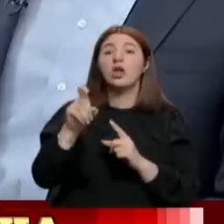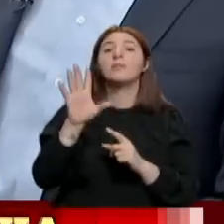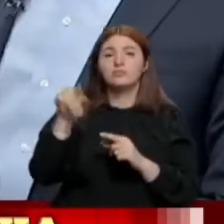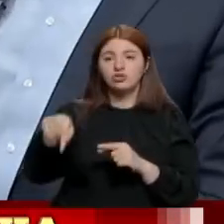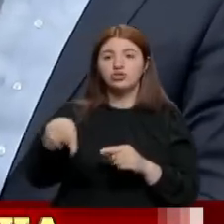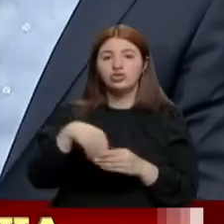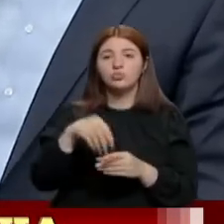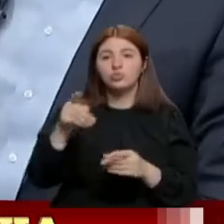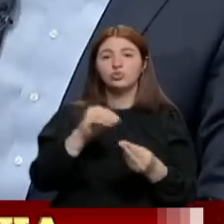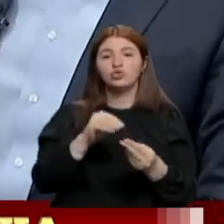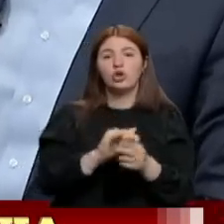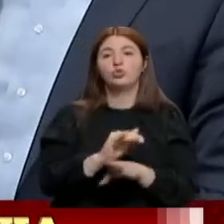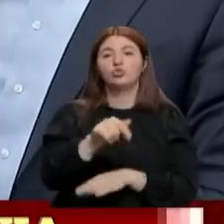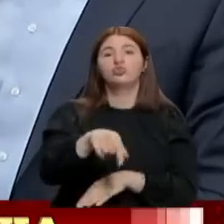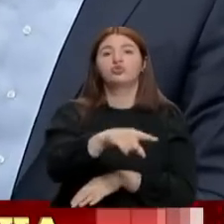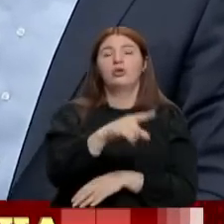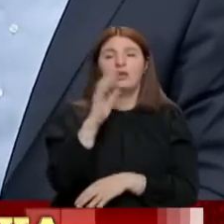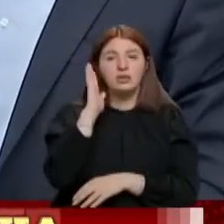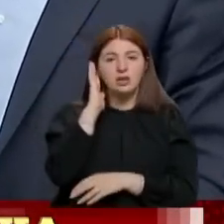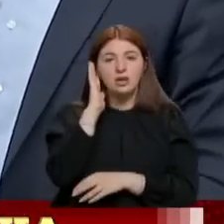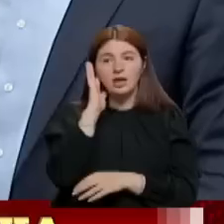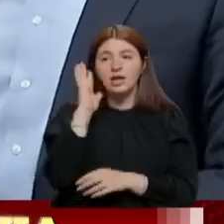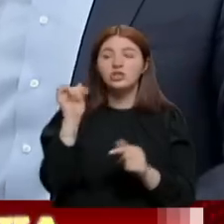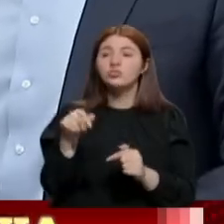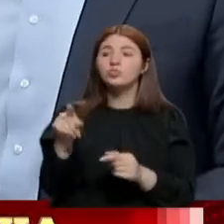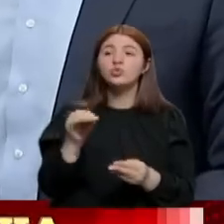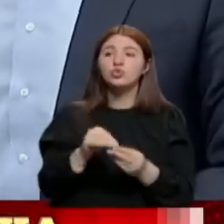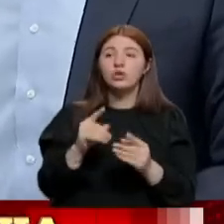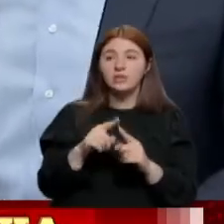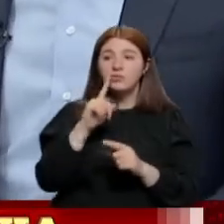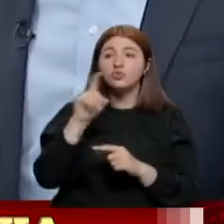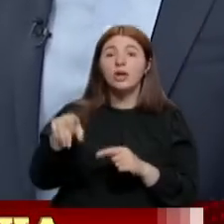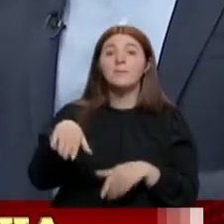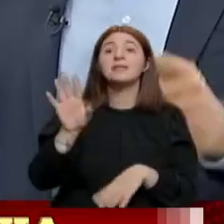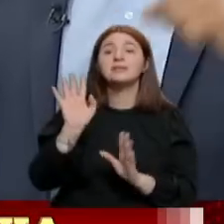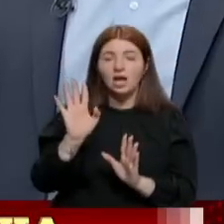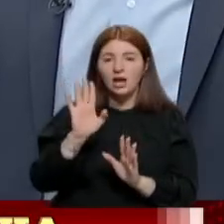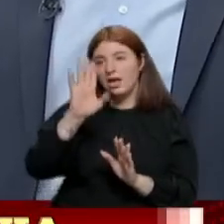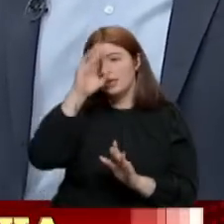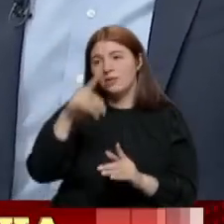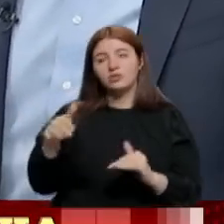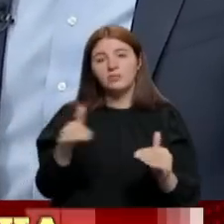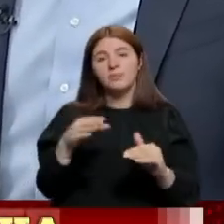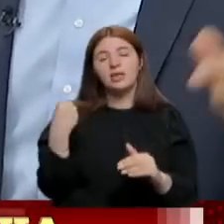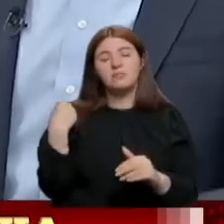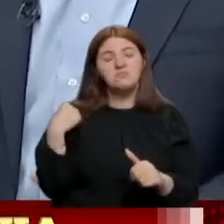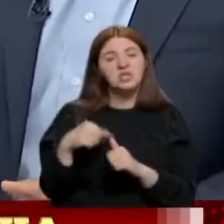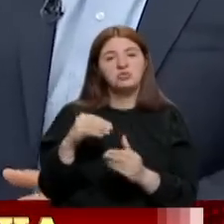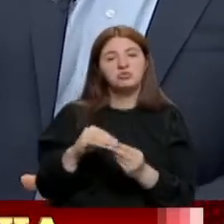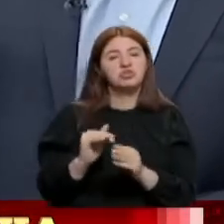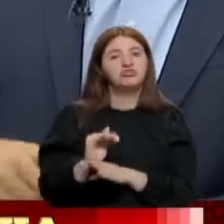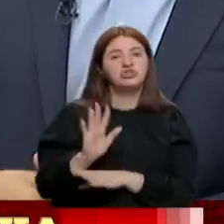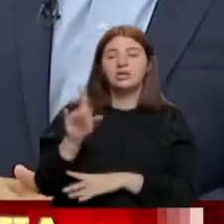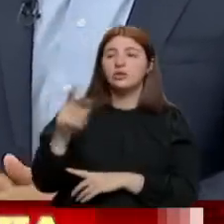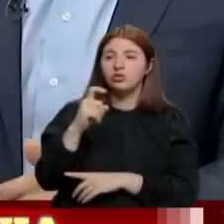için bu suçu yaşadık. Bugünkü depremin suçunu yaşadık. Şimdi bu suçun hesabını soramazsak İstanbul depreminde yeni bir suç yaşayacağız.